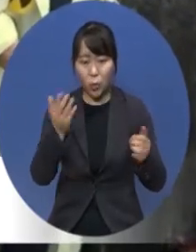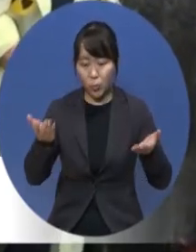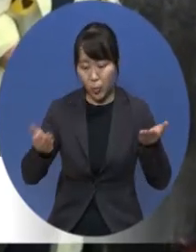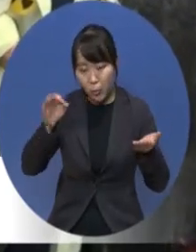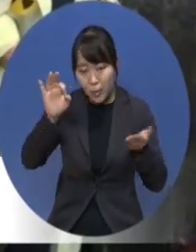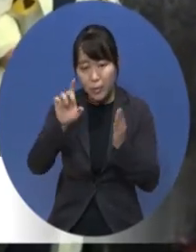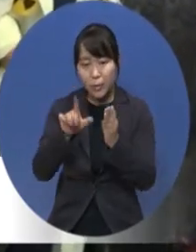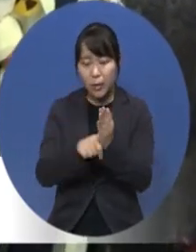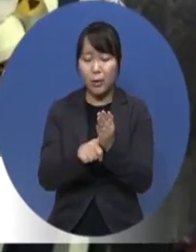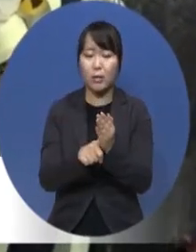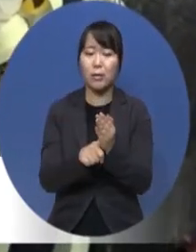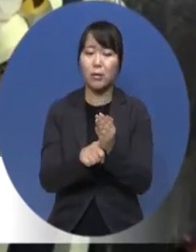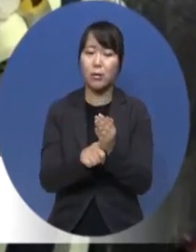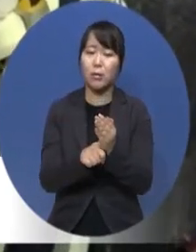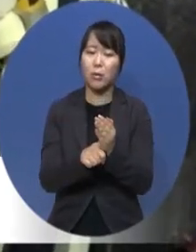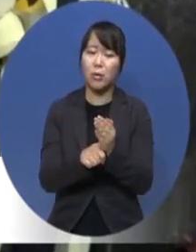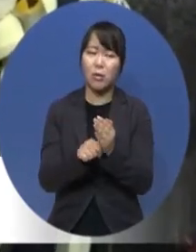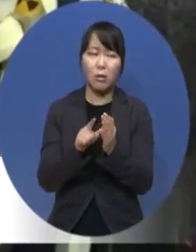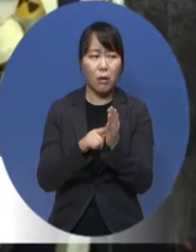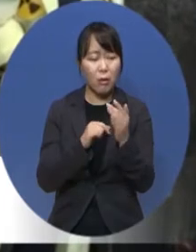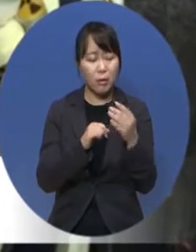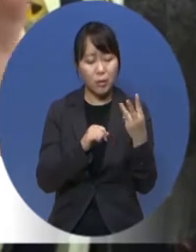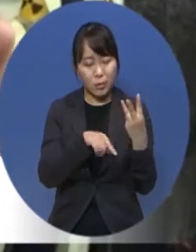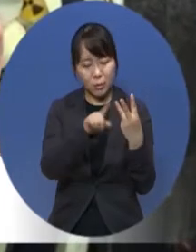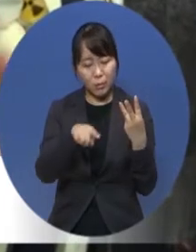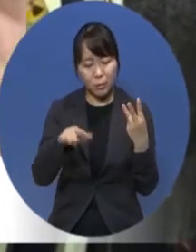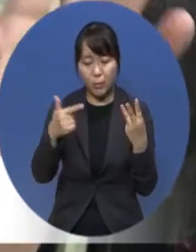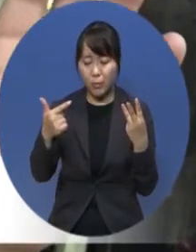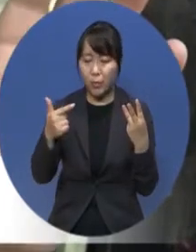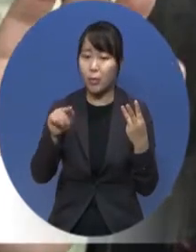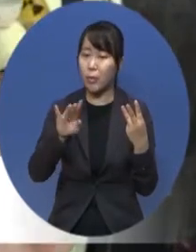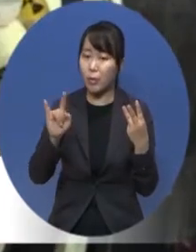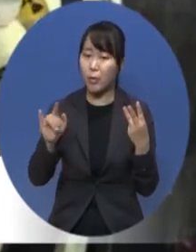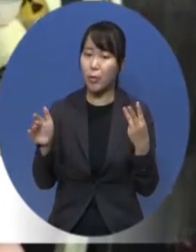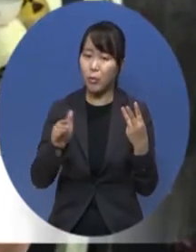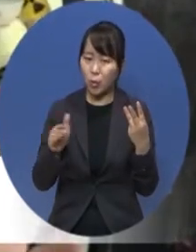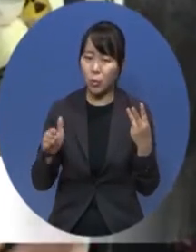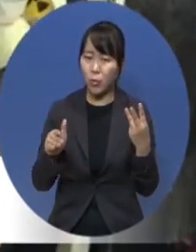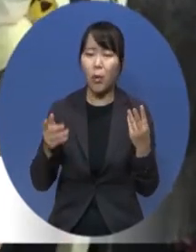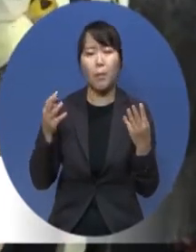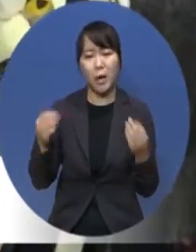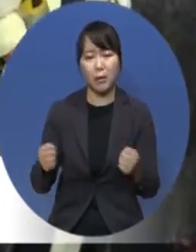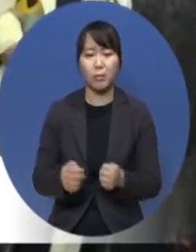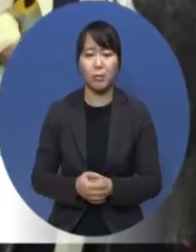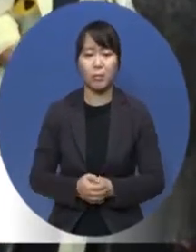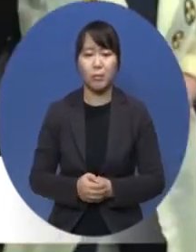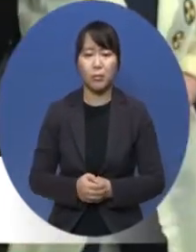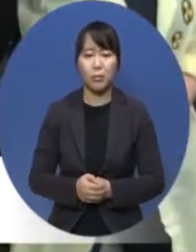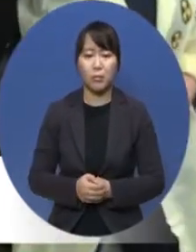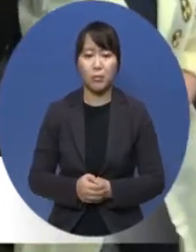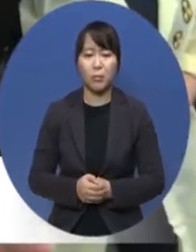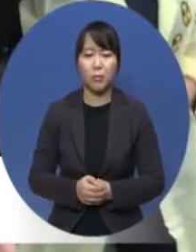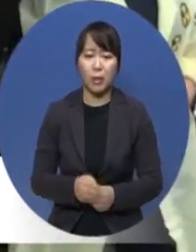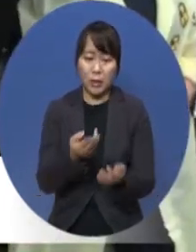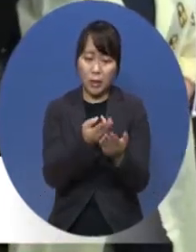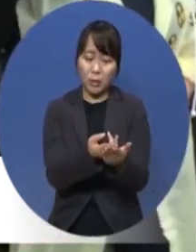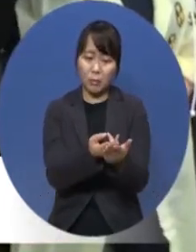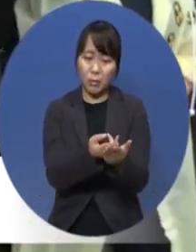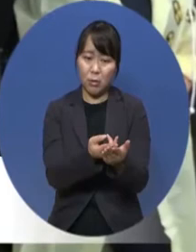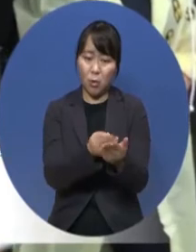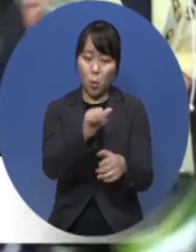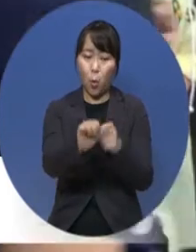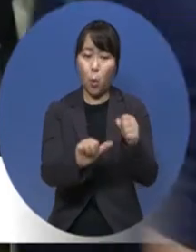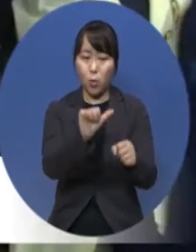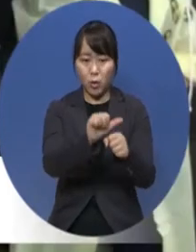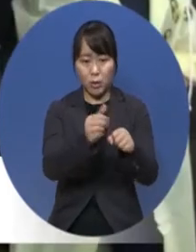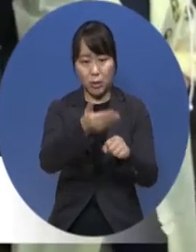비율보다 적어도 3배, 6배 같은 게 높아져 있습니다. 침대를 이제